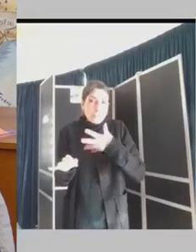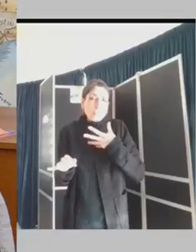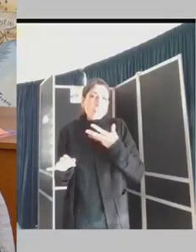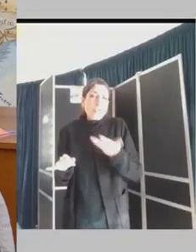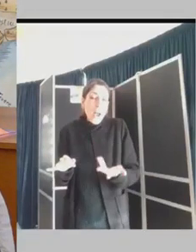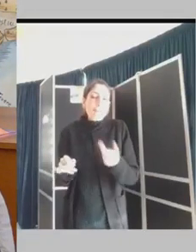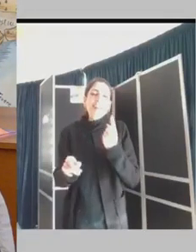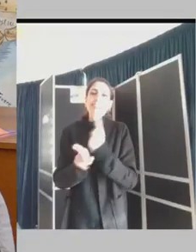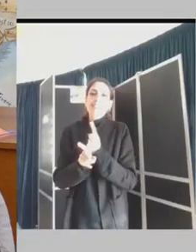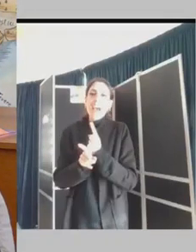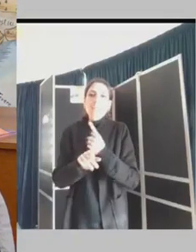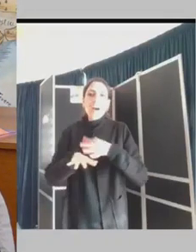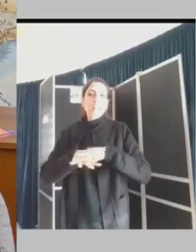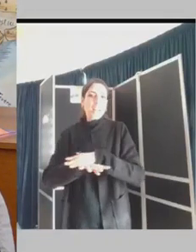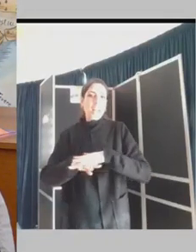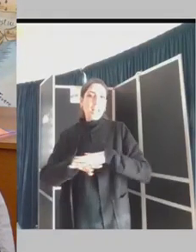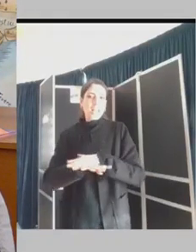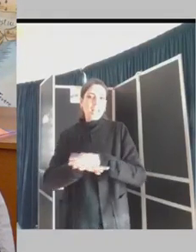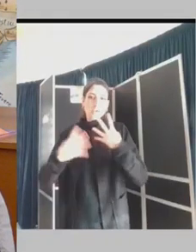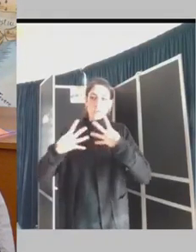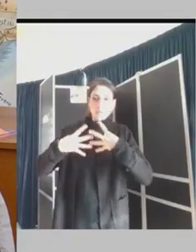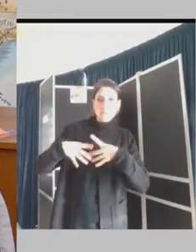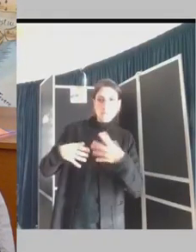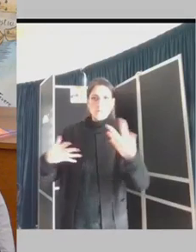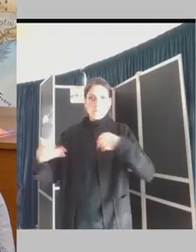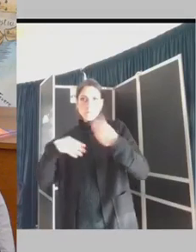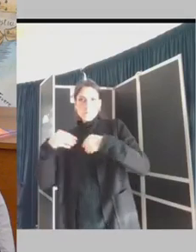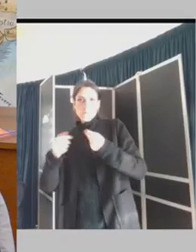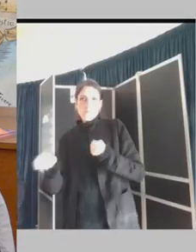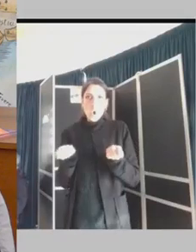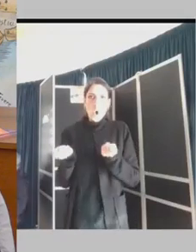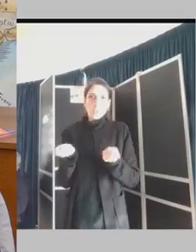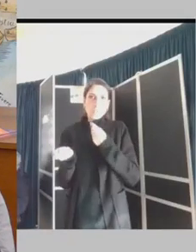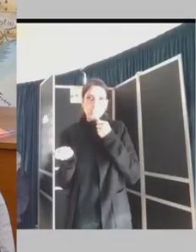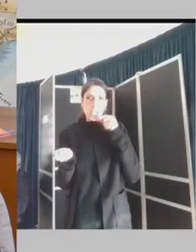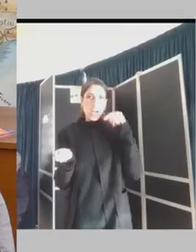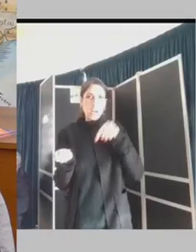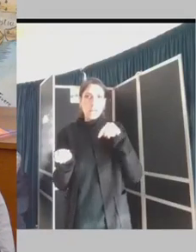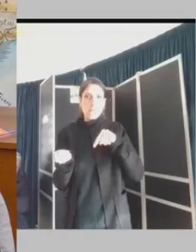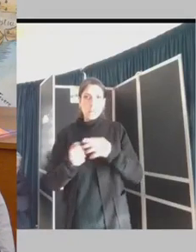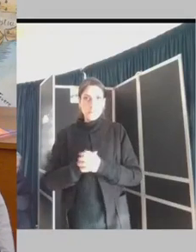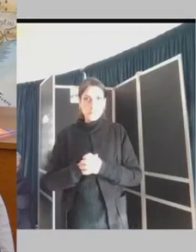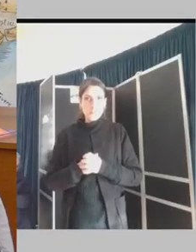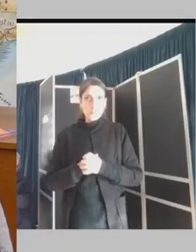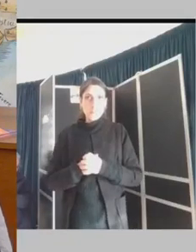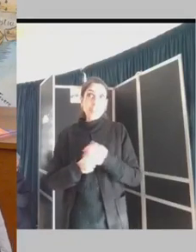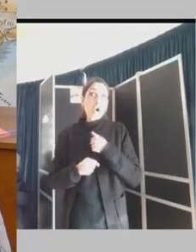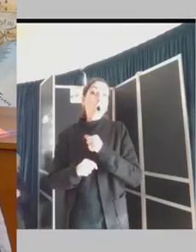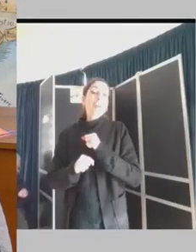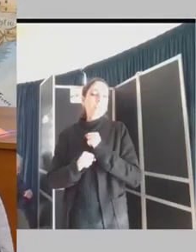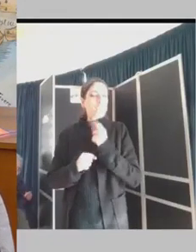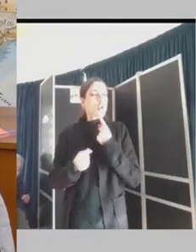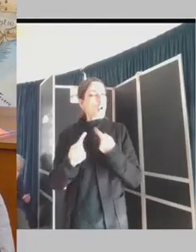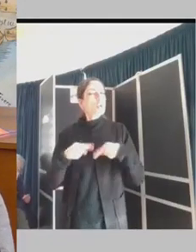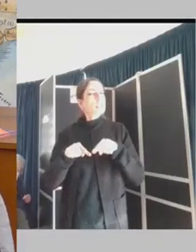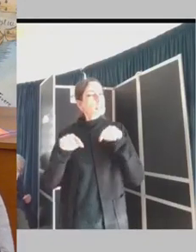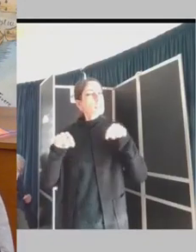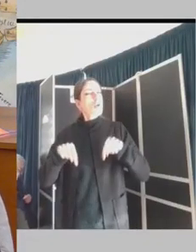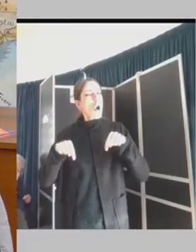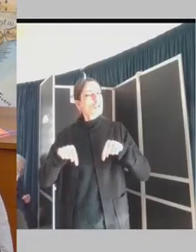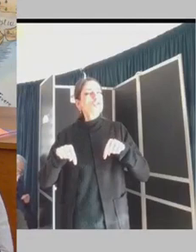organizzate, ristrutturate e soprattutto coordinate. Io penso che il consiglio di oggi sia un consiglio